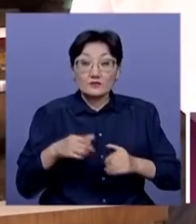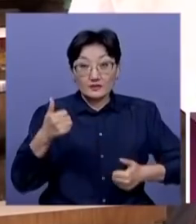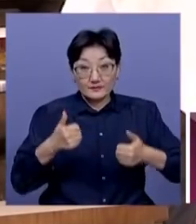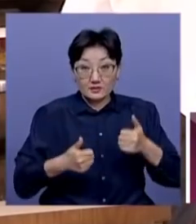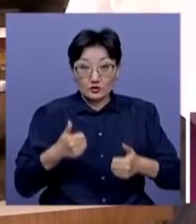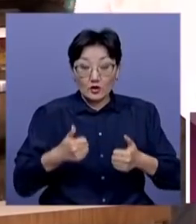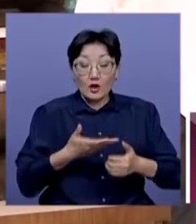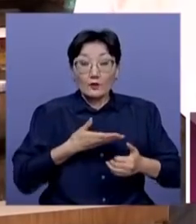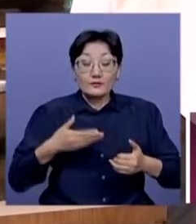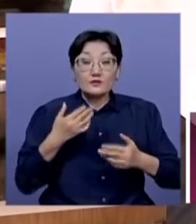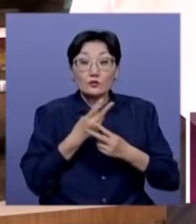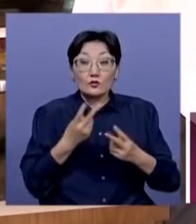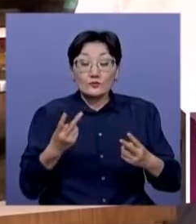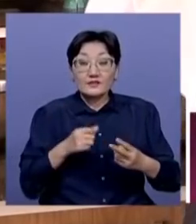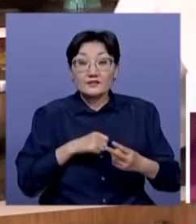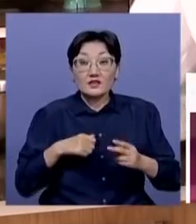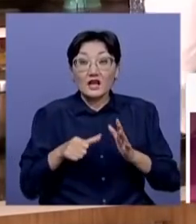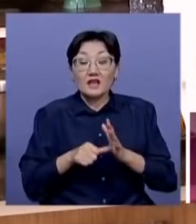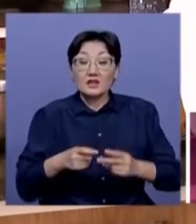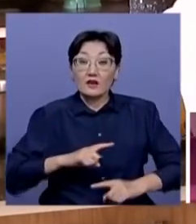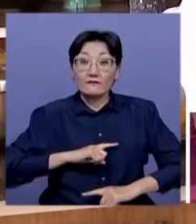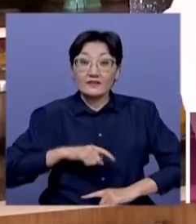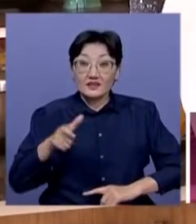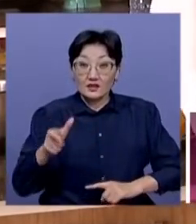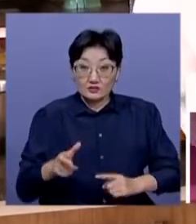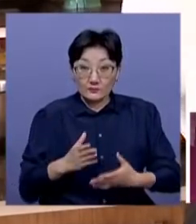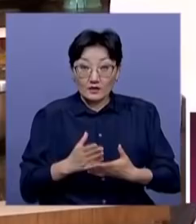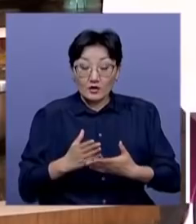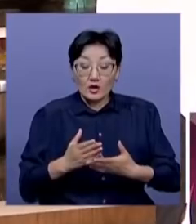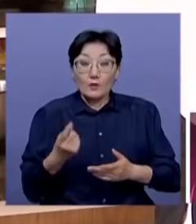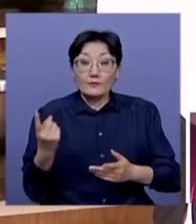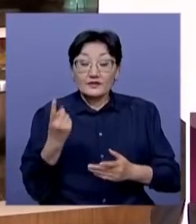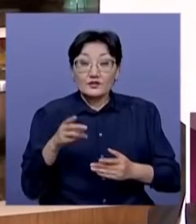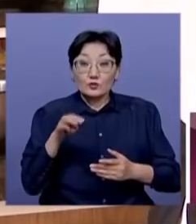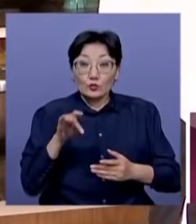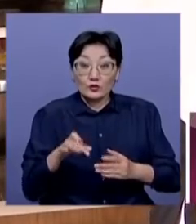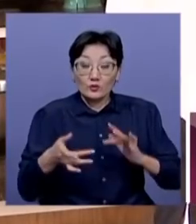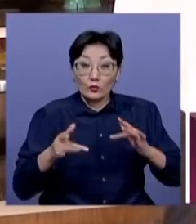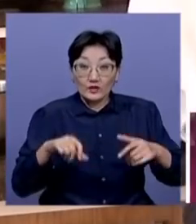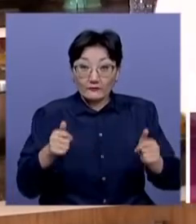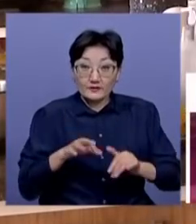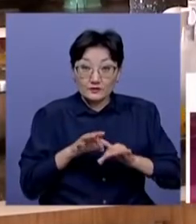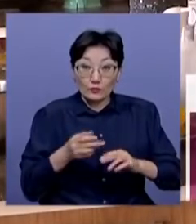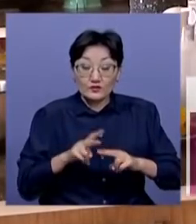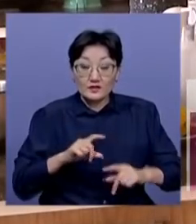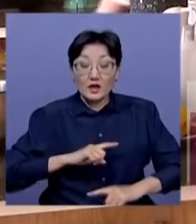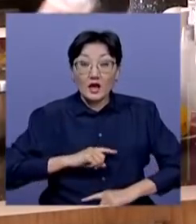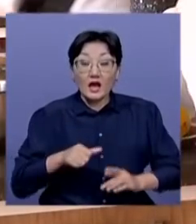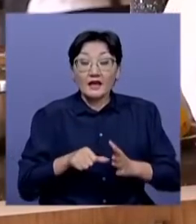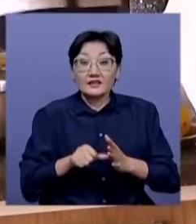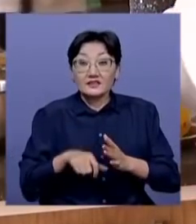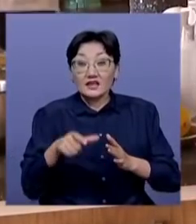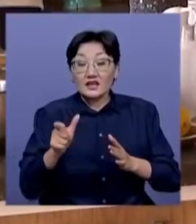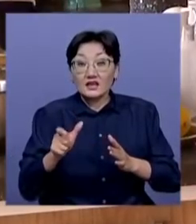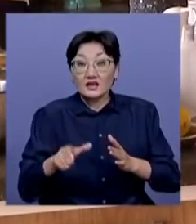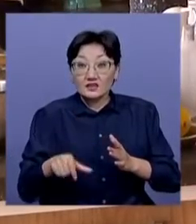чемпионатты. Бізде көріп тұрғандарыңыздай 6 финалист, яғни осы бірінші тур бізде онлайн болғандықтан осы финалға 6 қатысушы